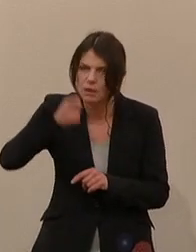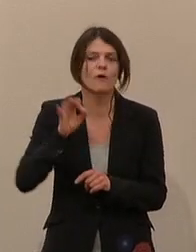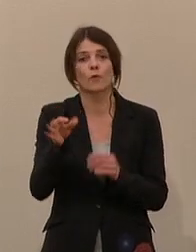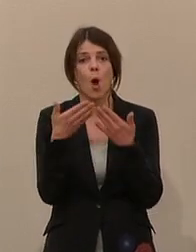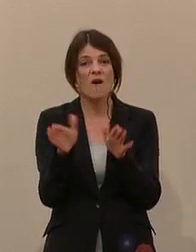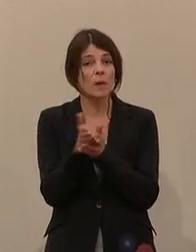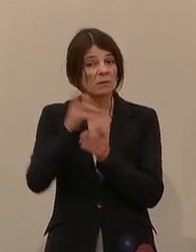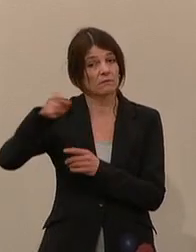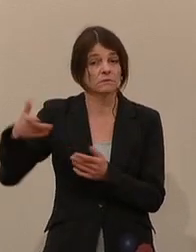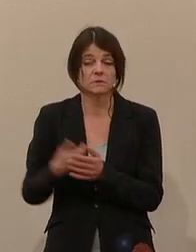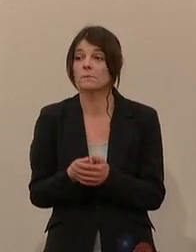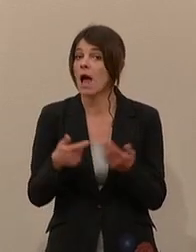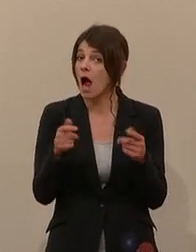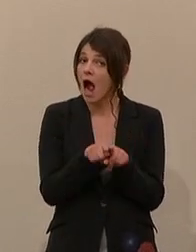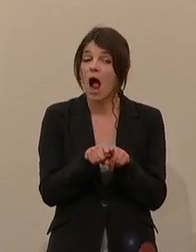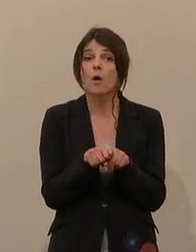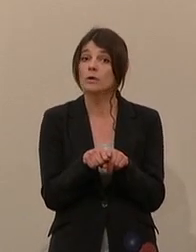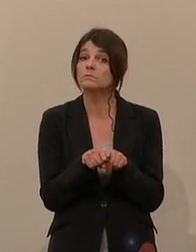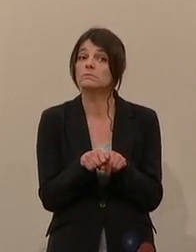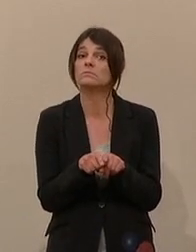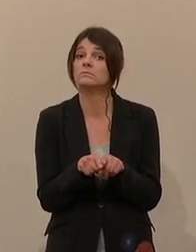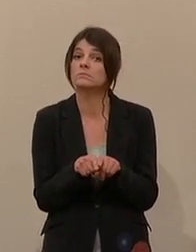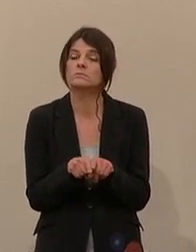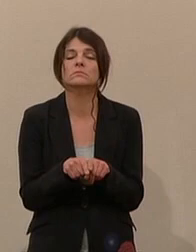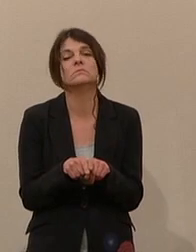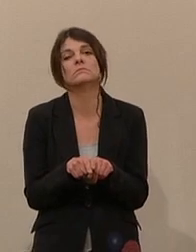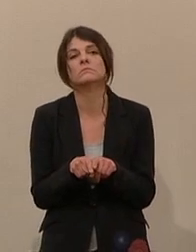öffentlichen Dienst bedeutet, sondern auch eine wichtige